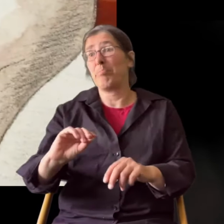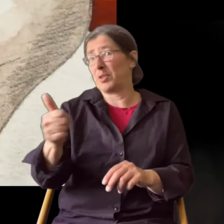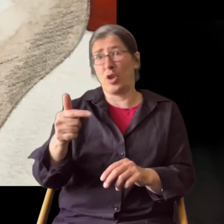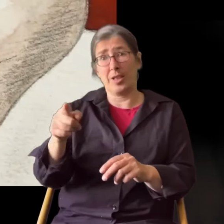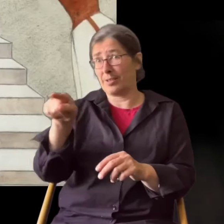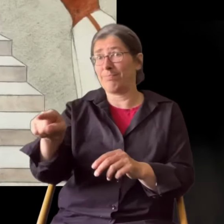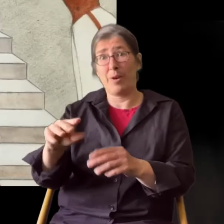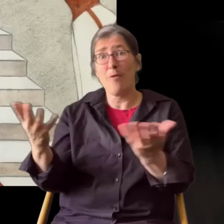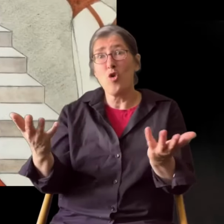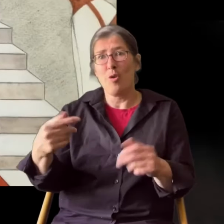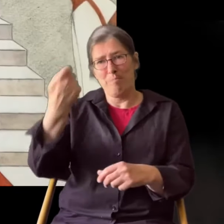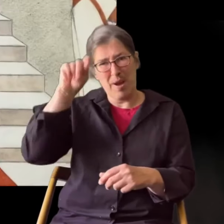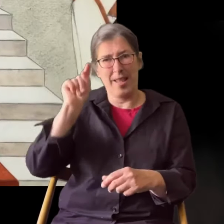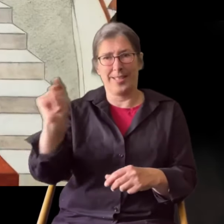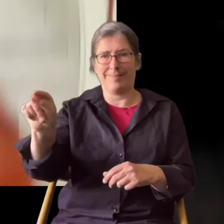Besonders in Berlin.